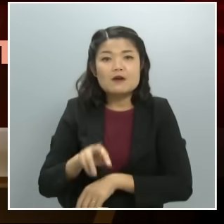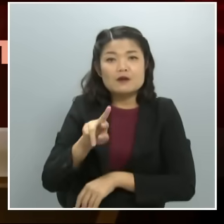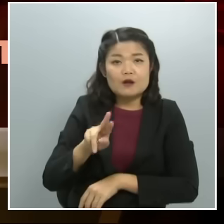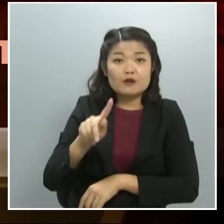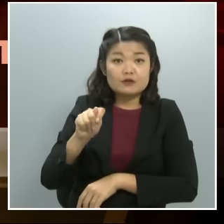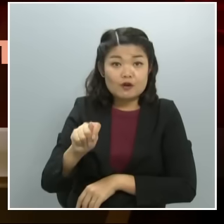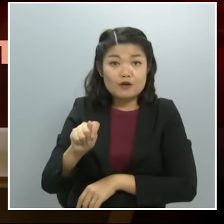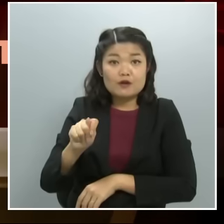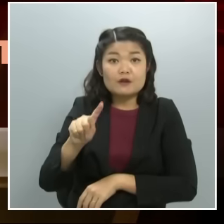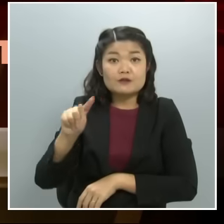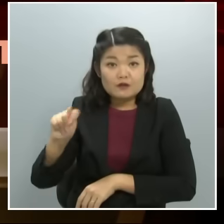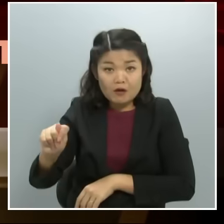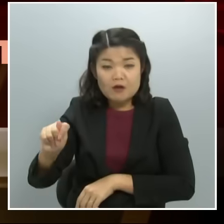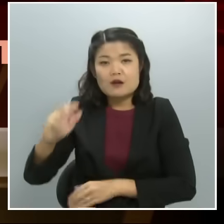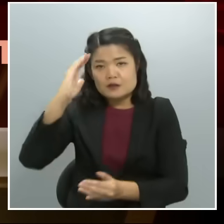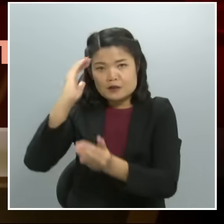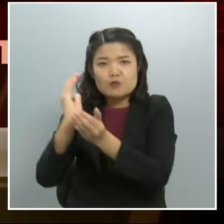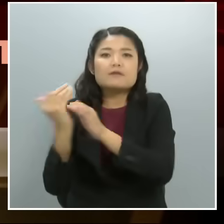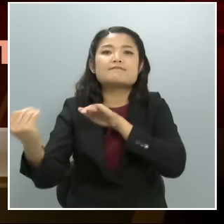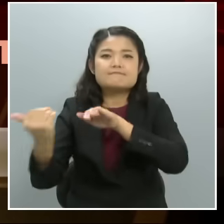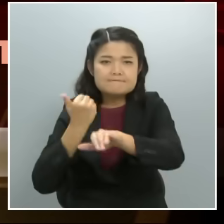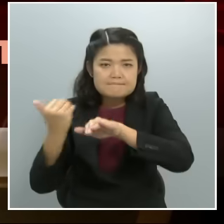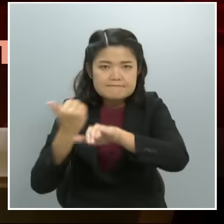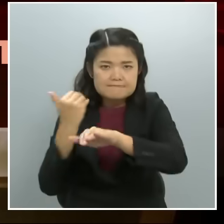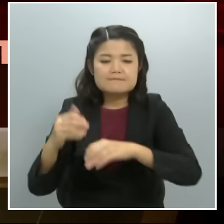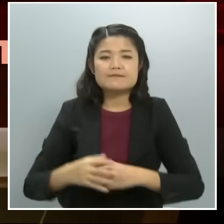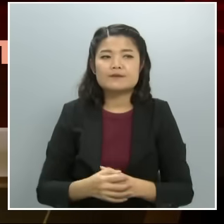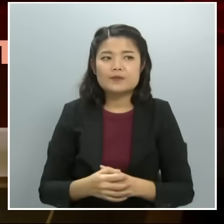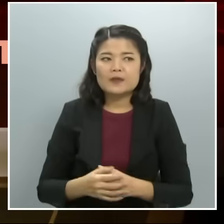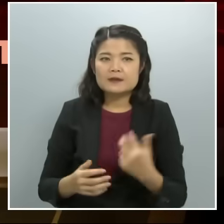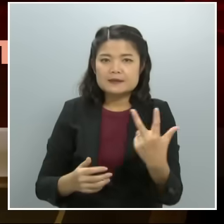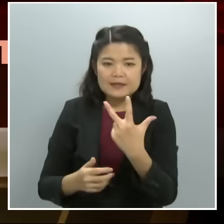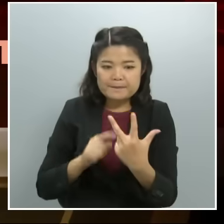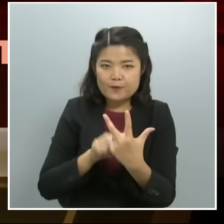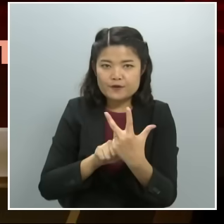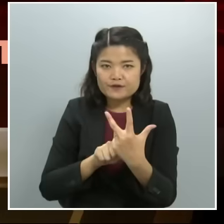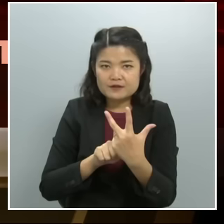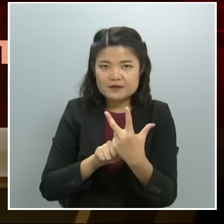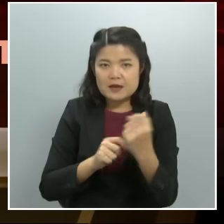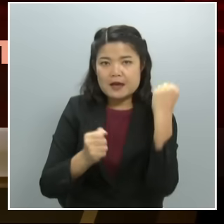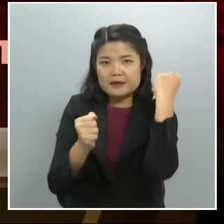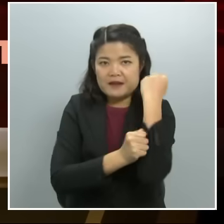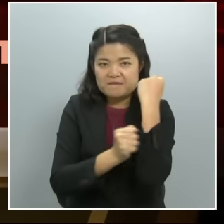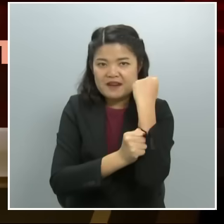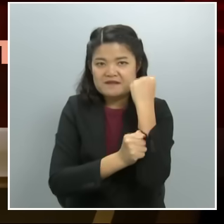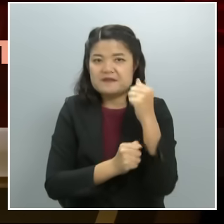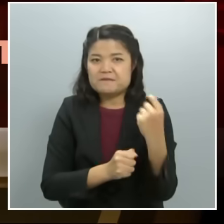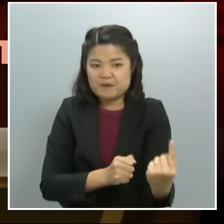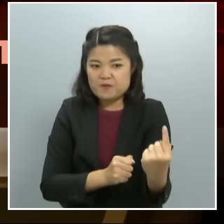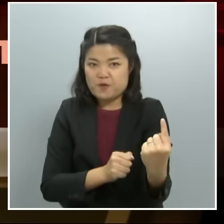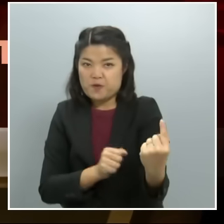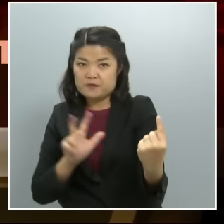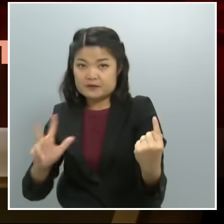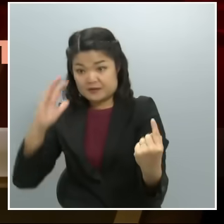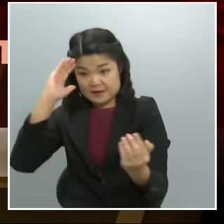สริญตำรวจในสังกัดกองบังคับการตำรวจทางหลวงมีการเข้ามายืนล้อมกำนันนกล้อมกำนันน